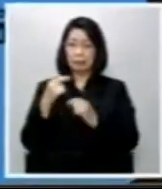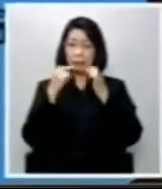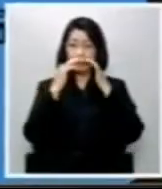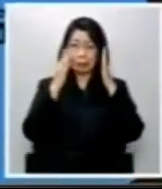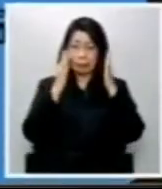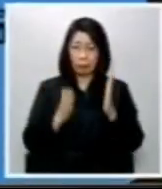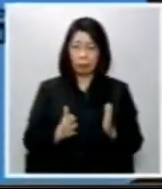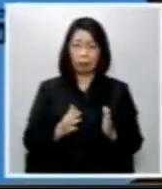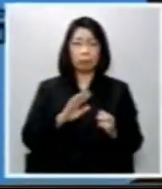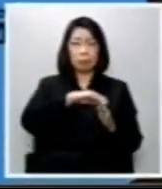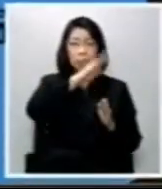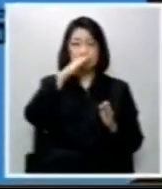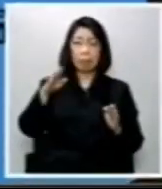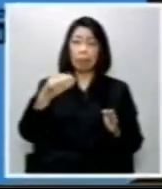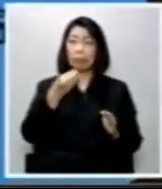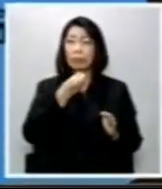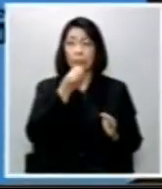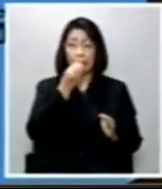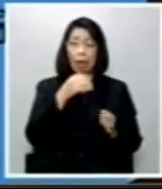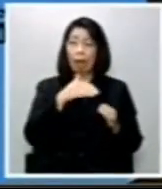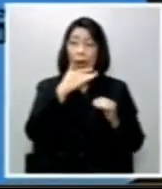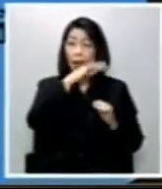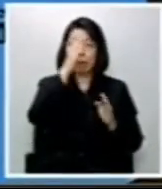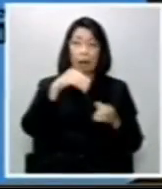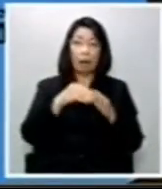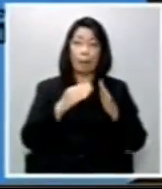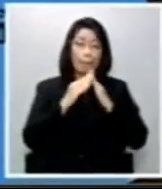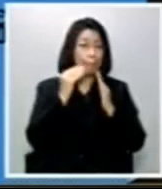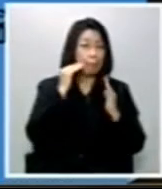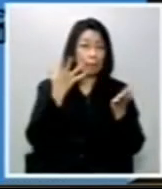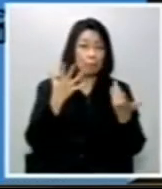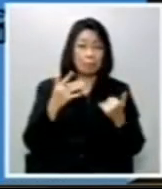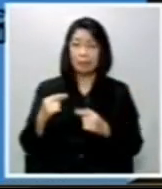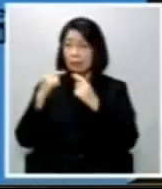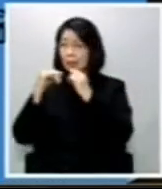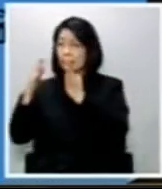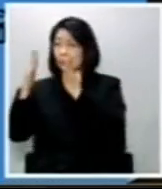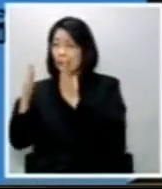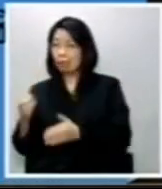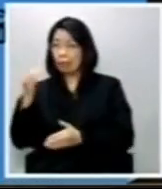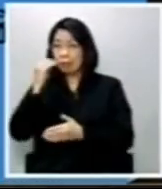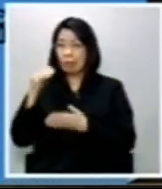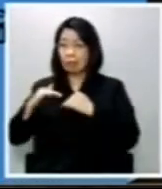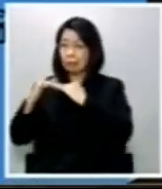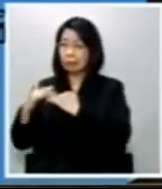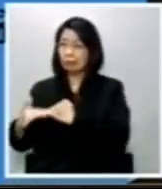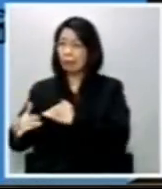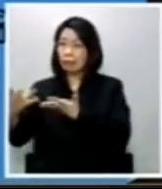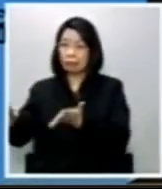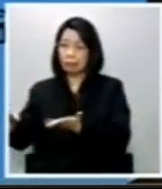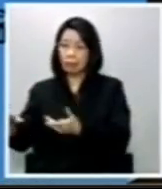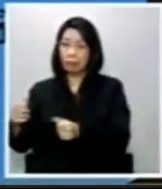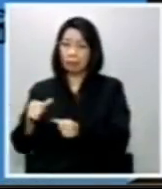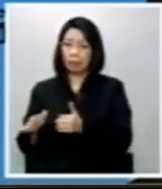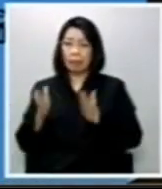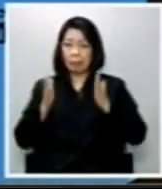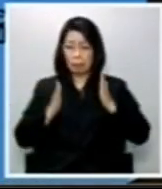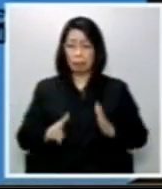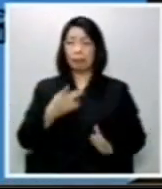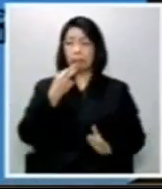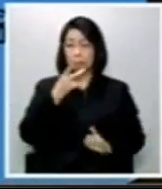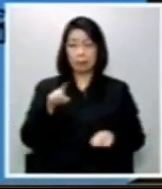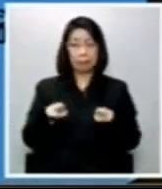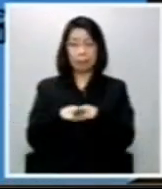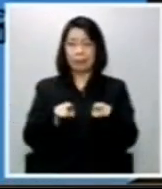บนภูเขาแล้วชาวเลก็ไม่ได้อยู่ริมทะเลแปลว่าเป็นคนเหมือนกันแต่ไม่ได้รับสิท